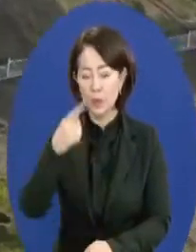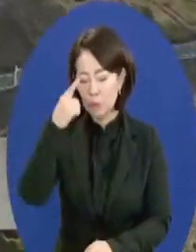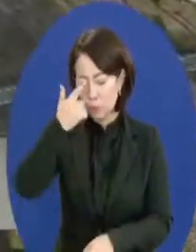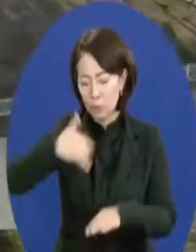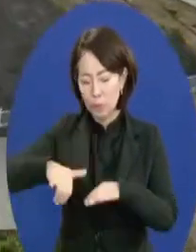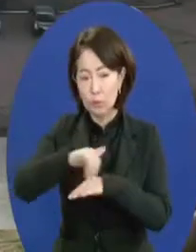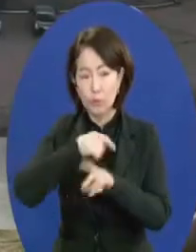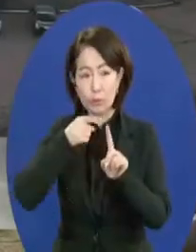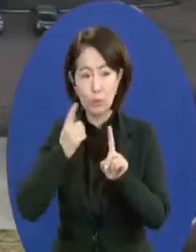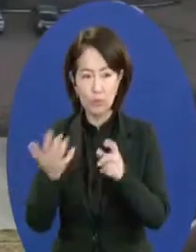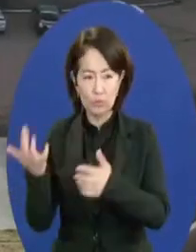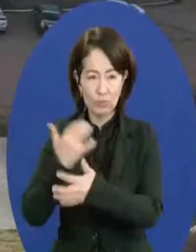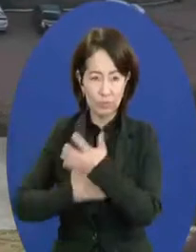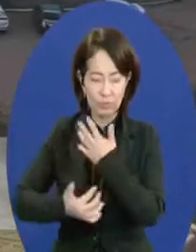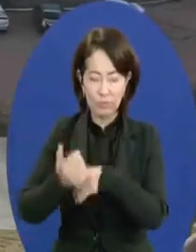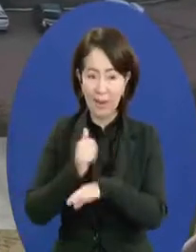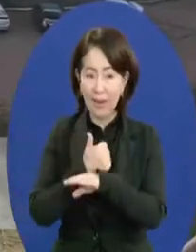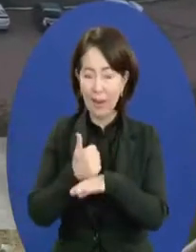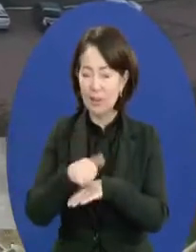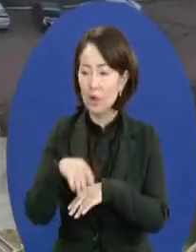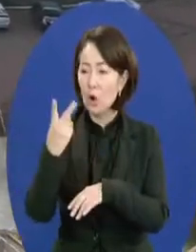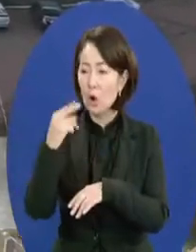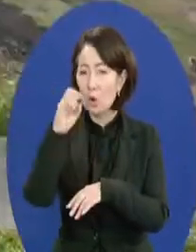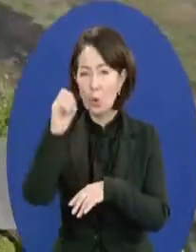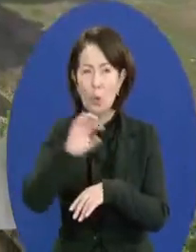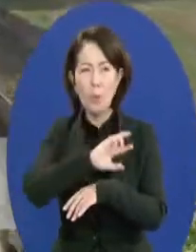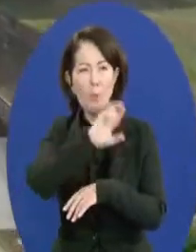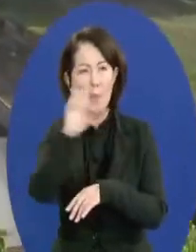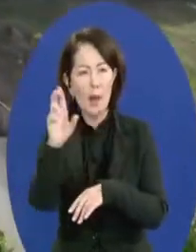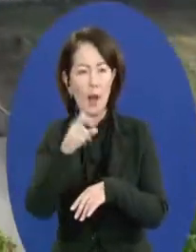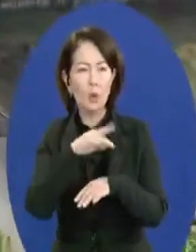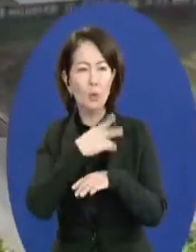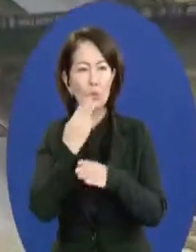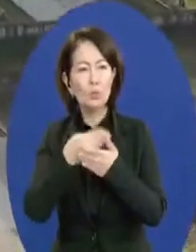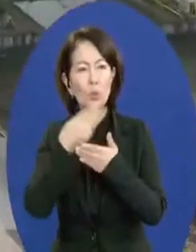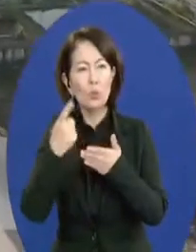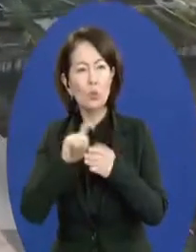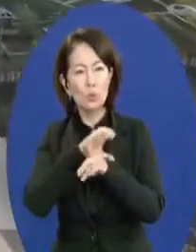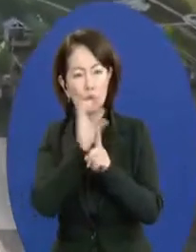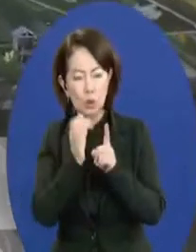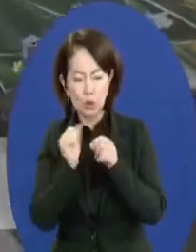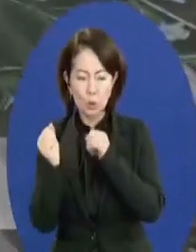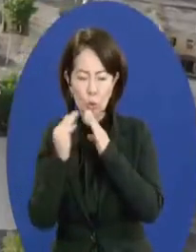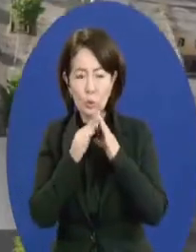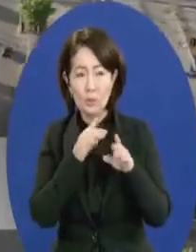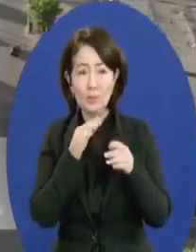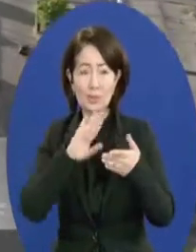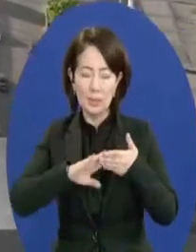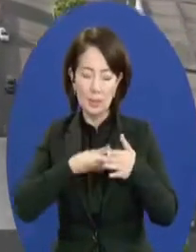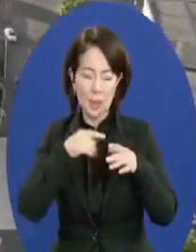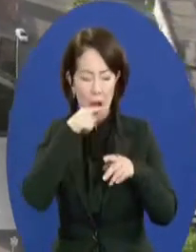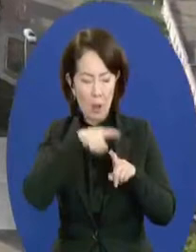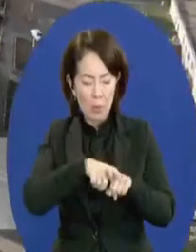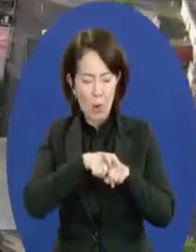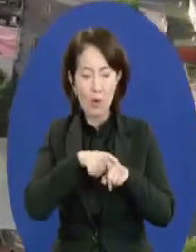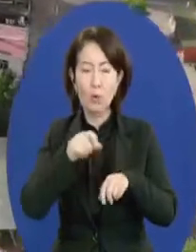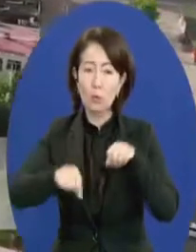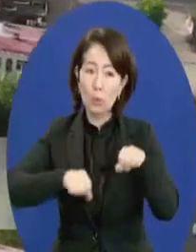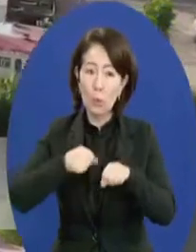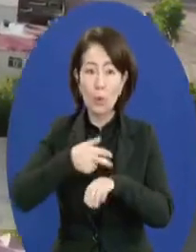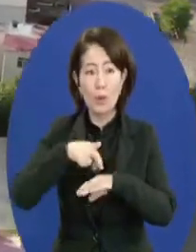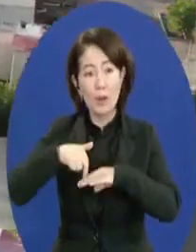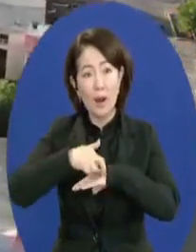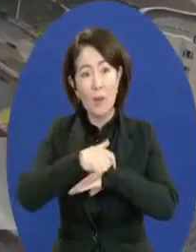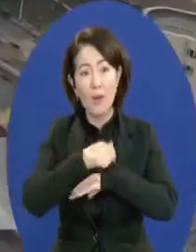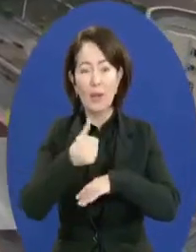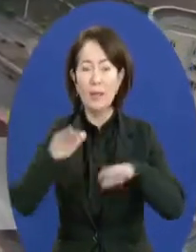Монгол орныг зорин ирдэг жуулчдын 20 орчим хувь нь унган байгаль, түүх соёл, нүүдэлчин ахуйтай танилцах, морь, дугуйгаар болон явган аялах, үндэсний баяр